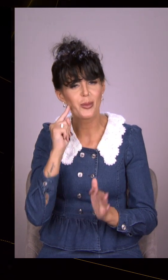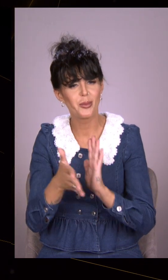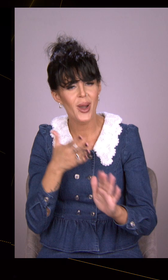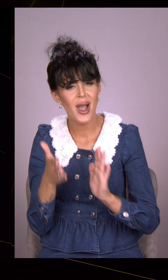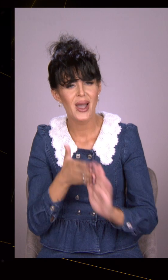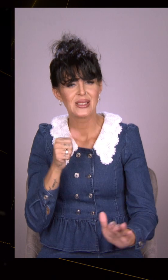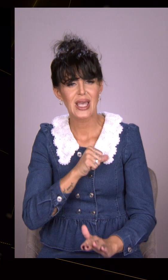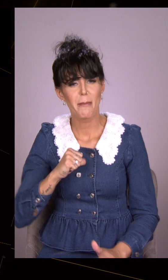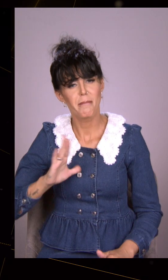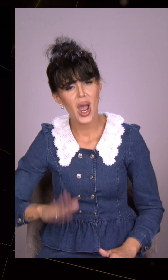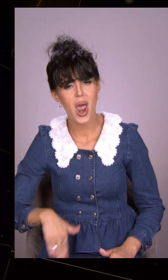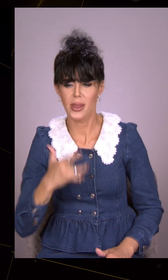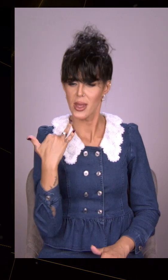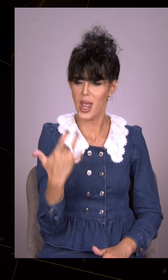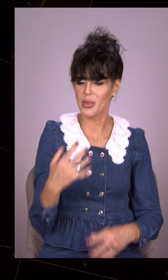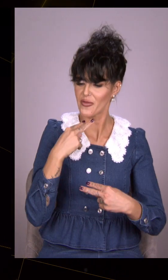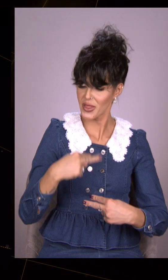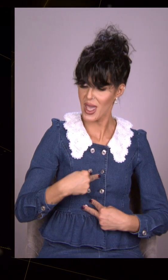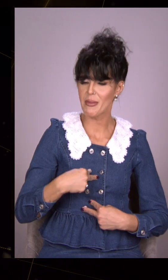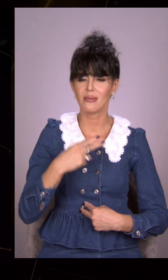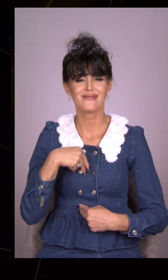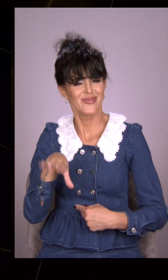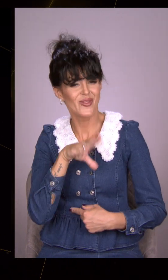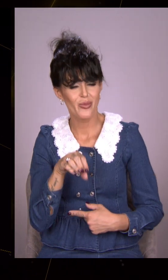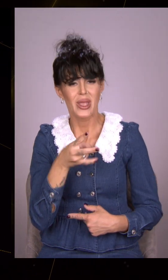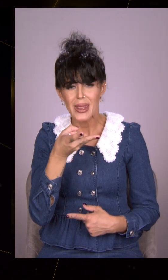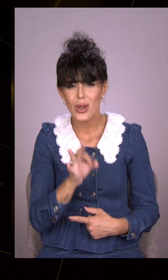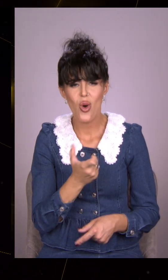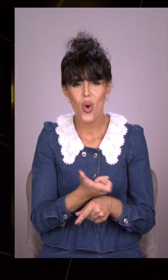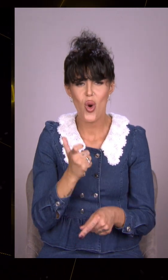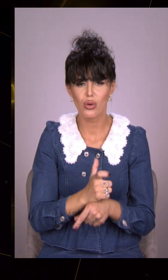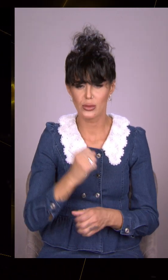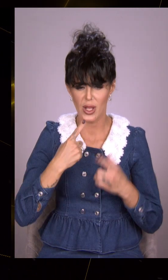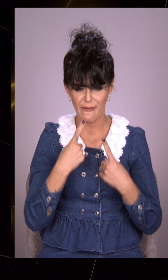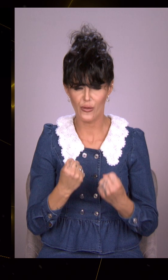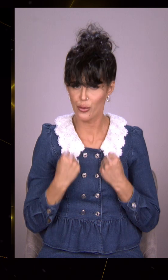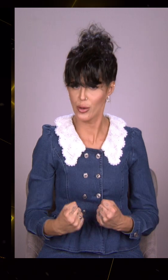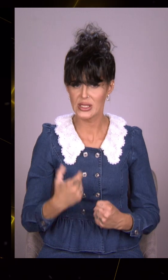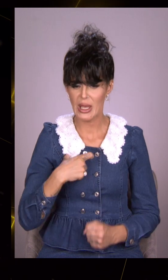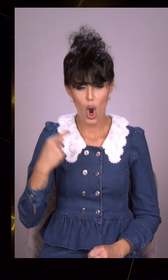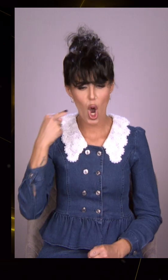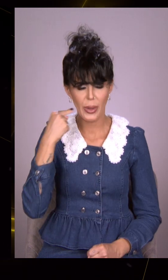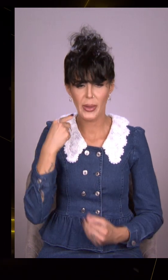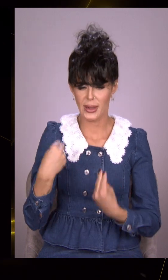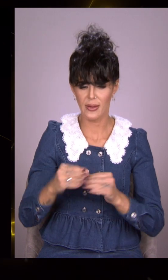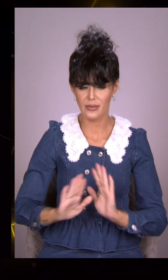найменший, йому треба виборювати місце під сонечком. Але він себе в обіду не давав. Кірюша ходив в садочок, який був дуже